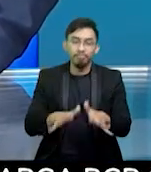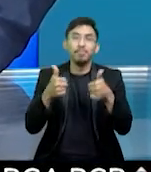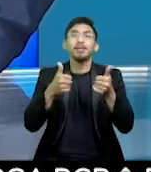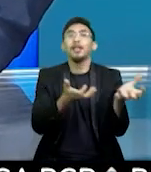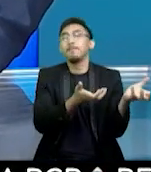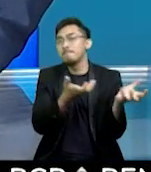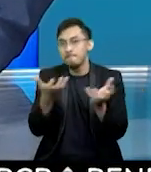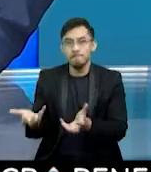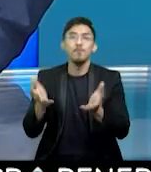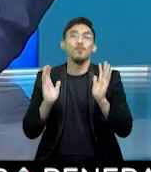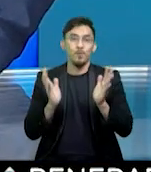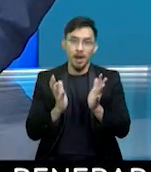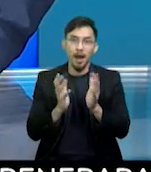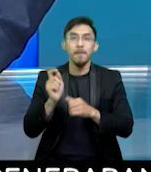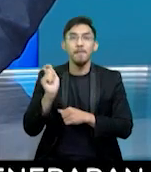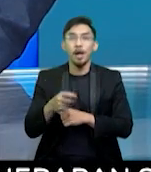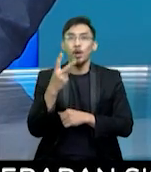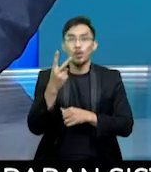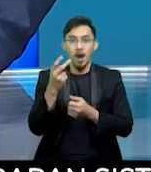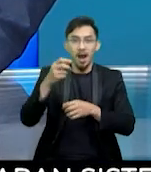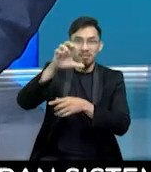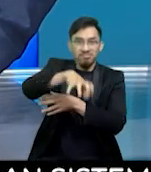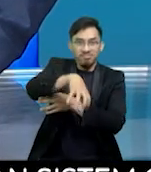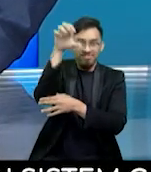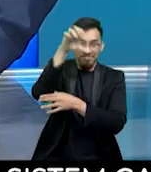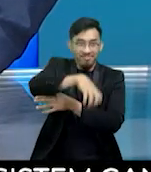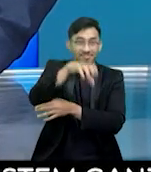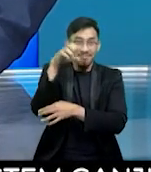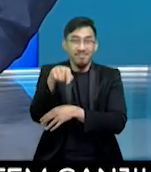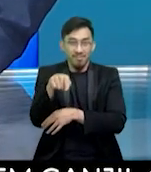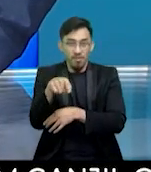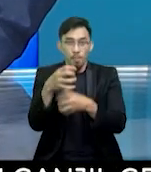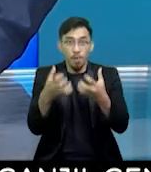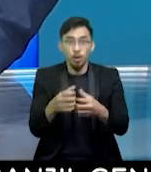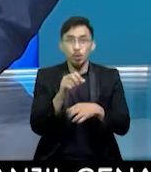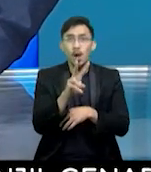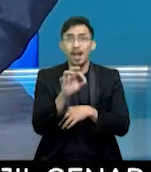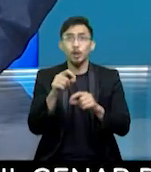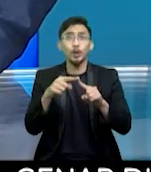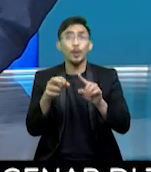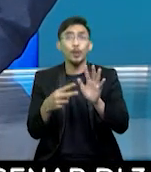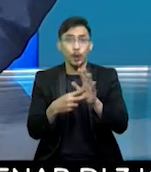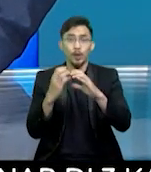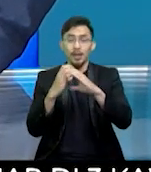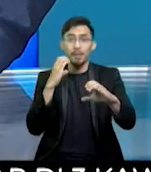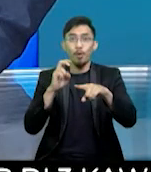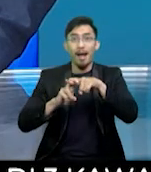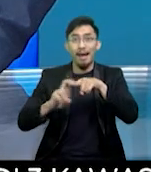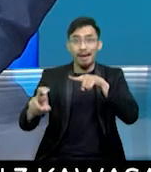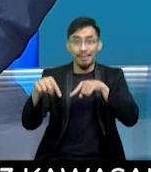tadi Akhirnya bisa dievakuasi menggunakan dua mobil crane dengan kapasitas 200 ton gerbong elarti